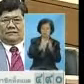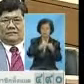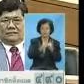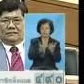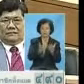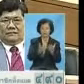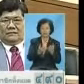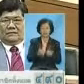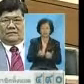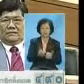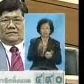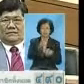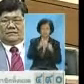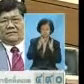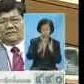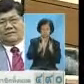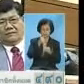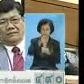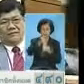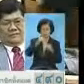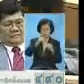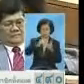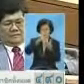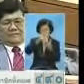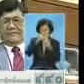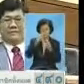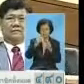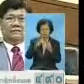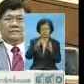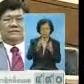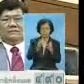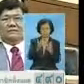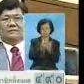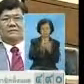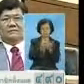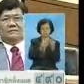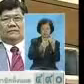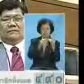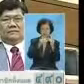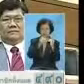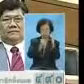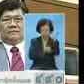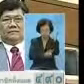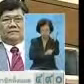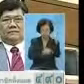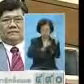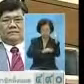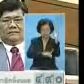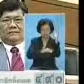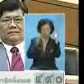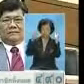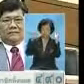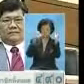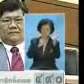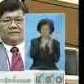ที่จริงนี่ถ้ามีคนไปศึกษาอย่างละเอียดนี่นะครับในระหว่างที่ราคายางในภาคใต้ในสมัยนู้นเนี่ยกิโลละ14บ